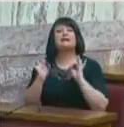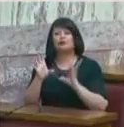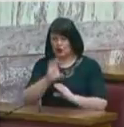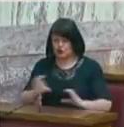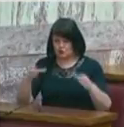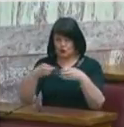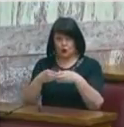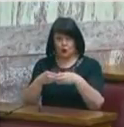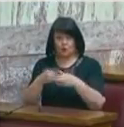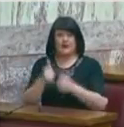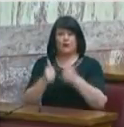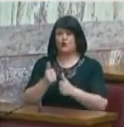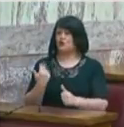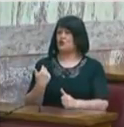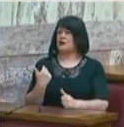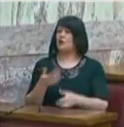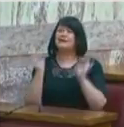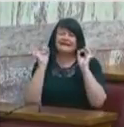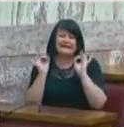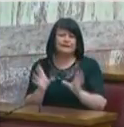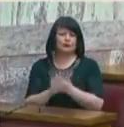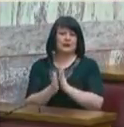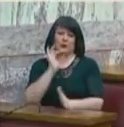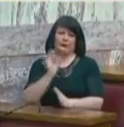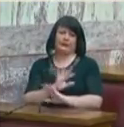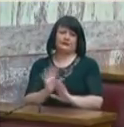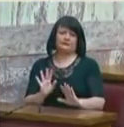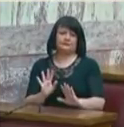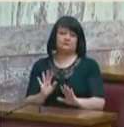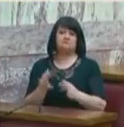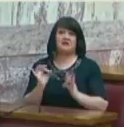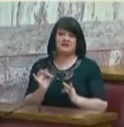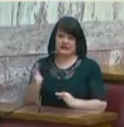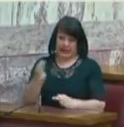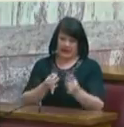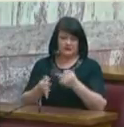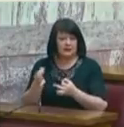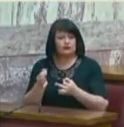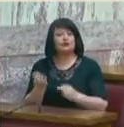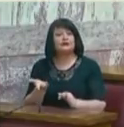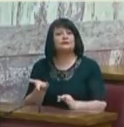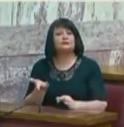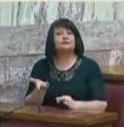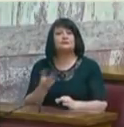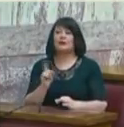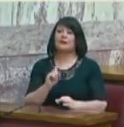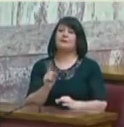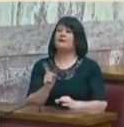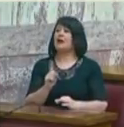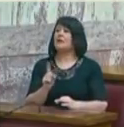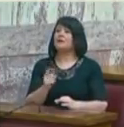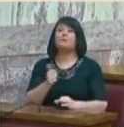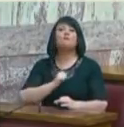του Ιούνιου πέρυσι ήταν μια τρύπα στο νερό. Και βεβαίως ότι δεν πρέπει να βγούμε στις